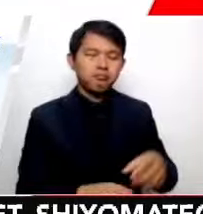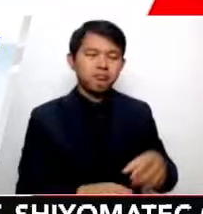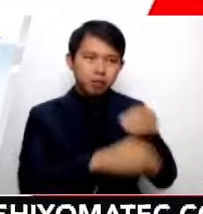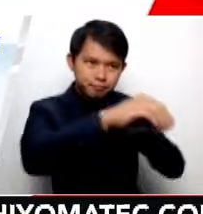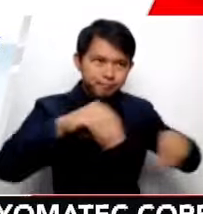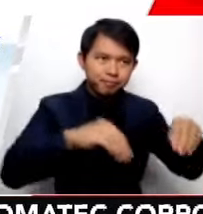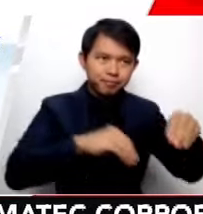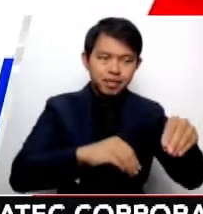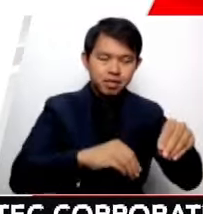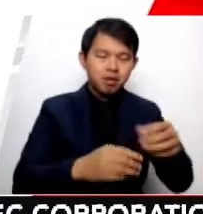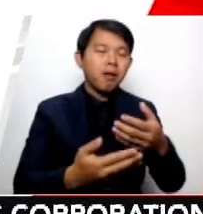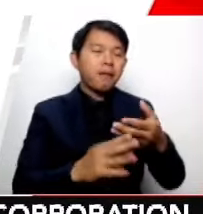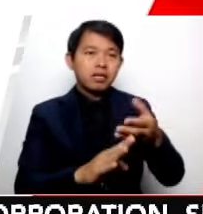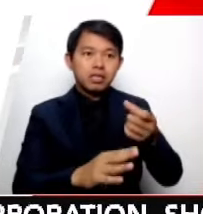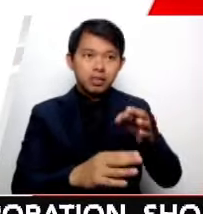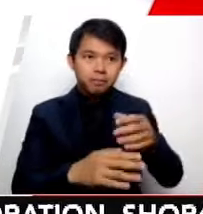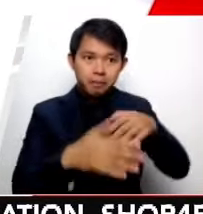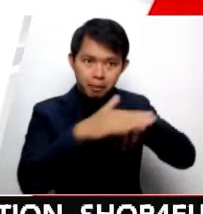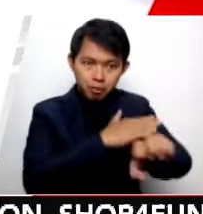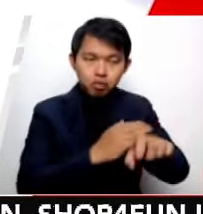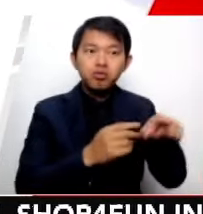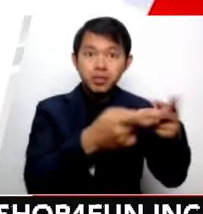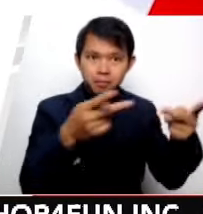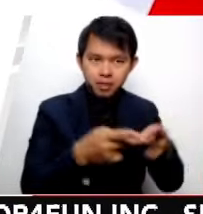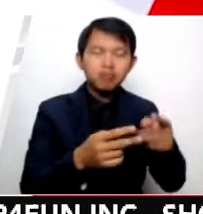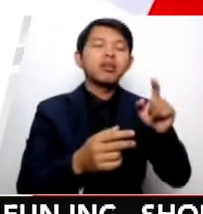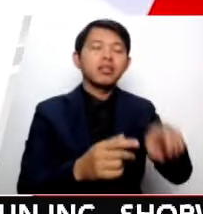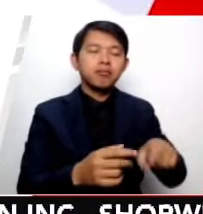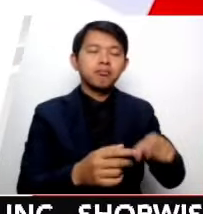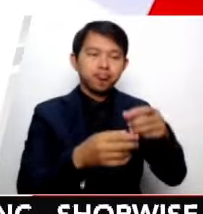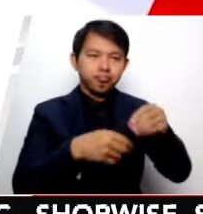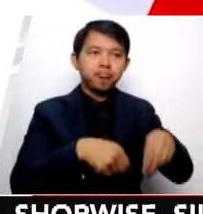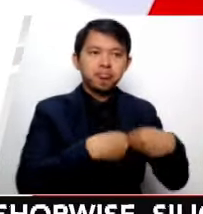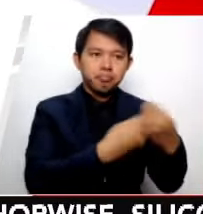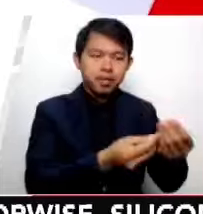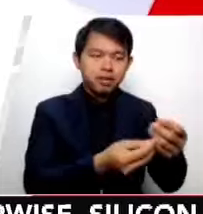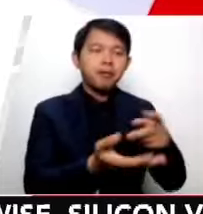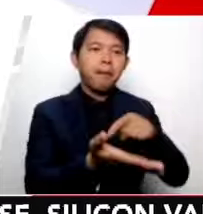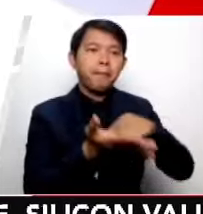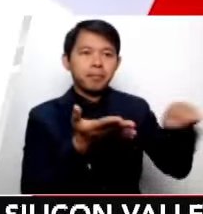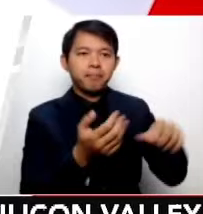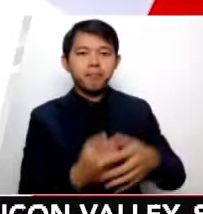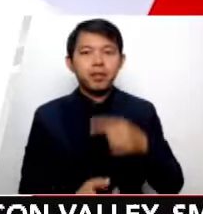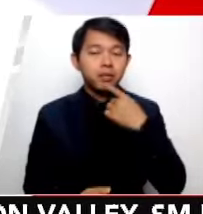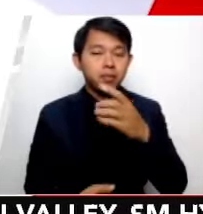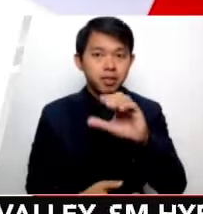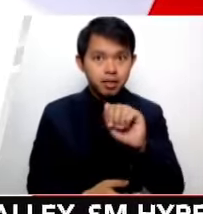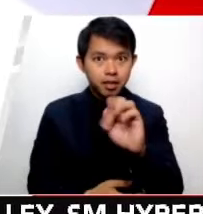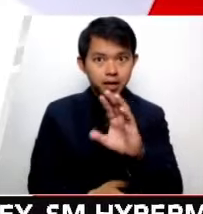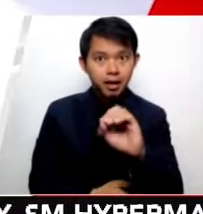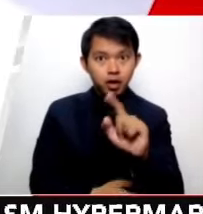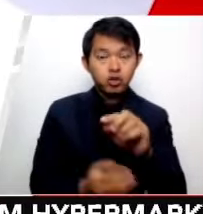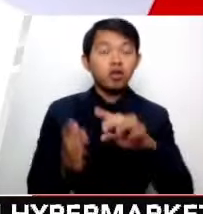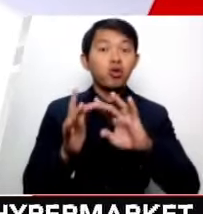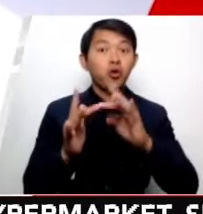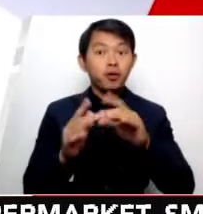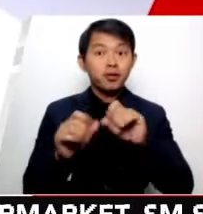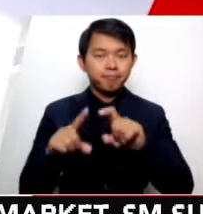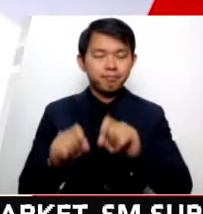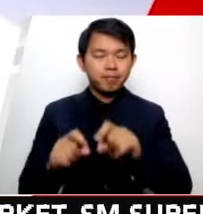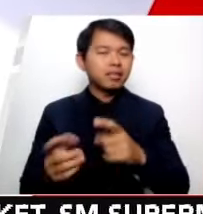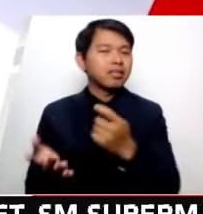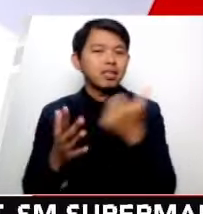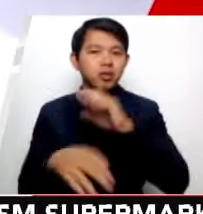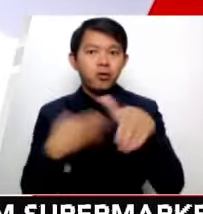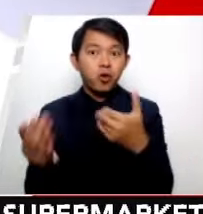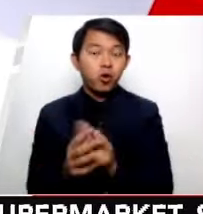Ang online marketplace sa Singapore na Carousel, inanunsyong tatanggalin na ang lahat ng listing ng mga nagbebenta ng Taylor Swift